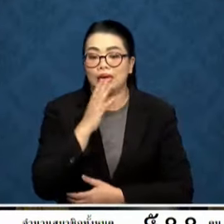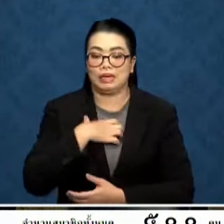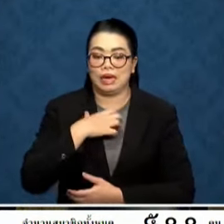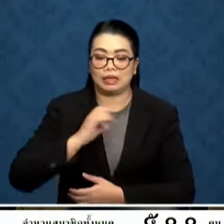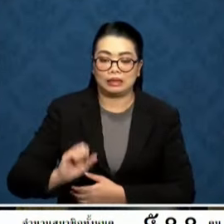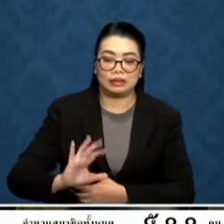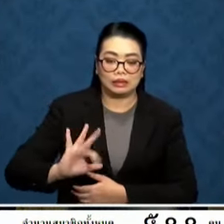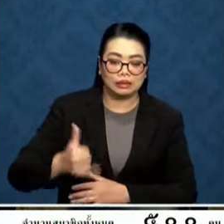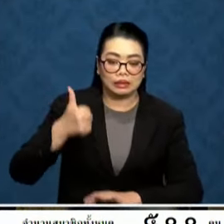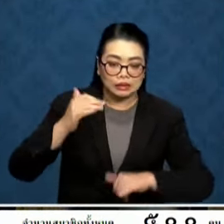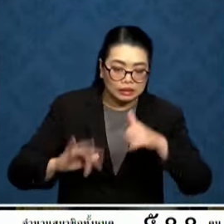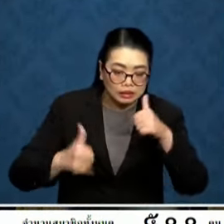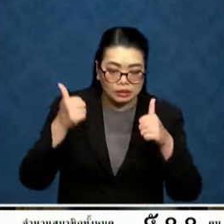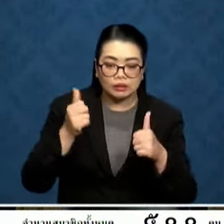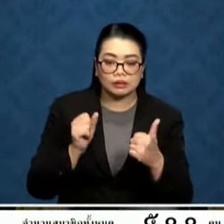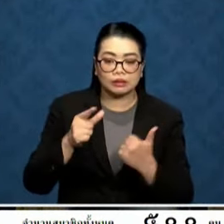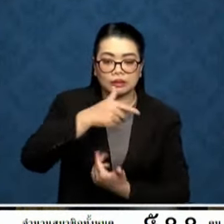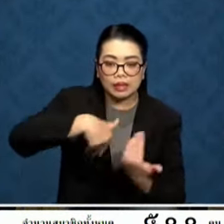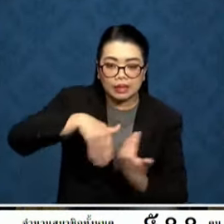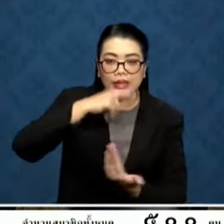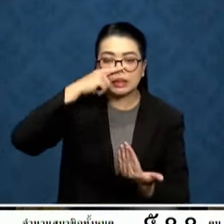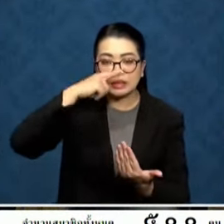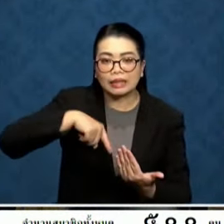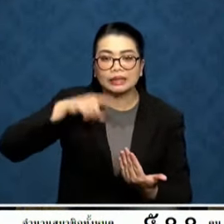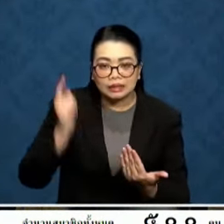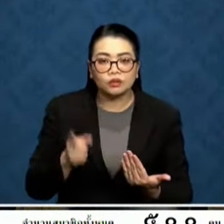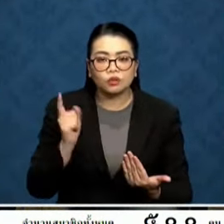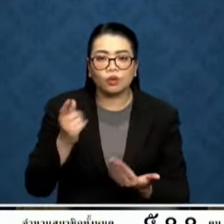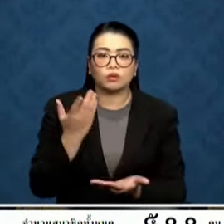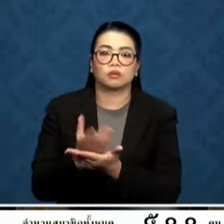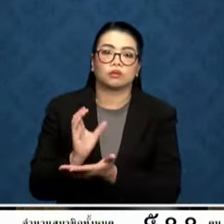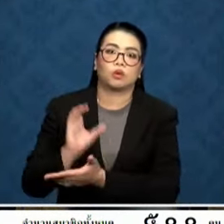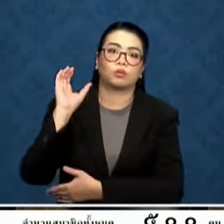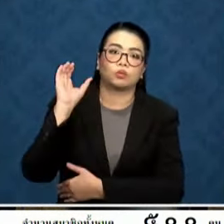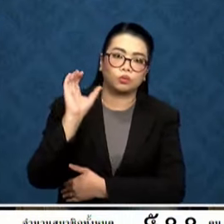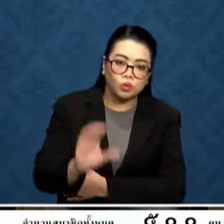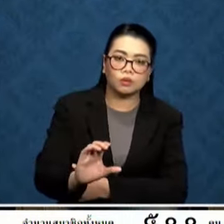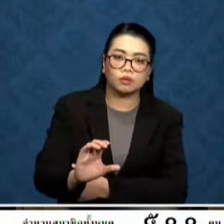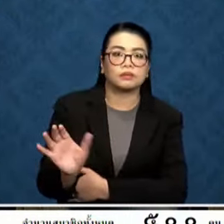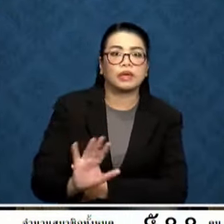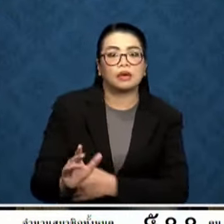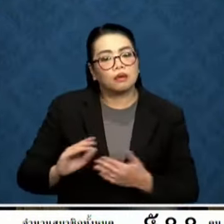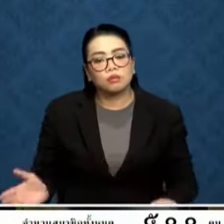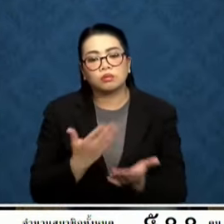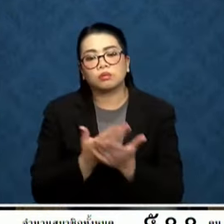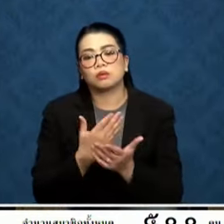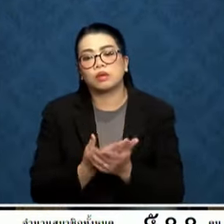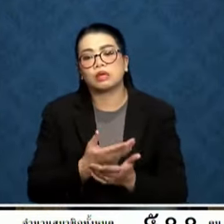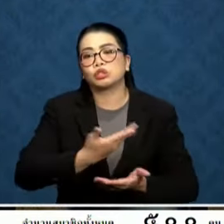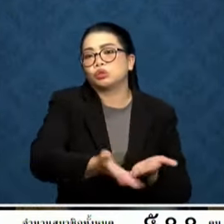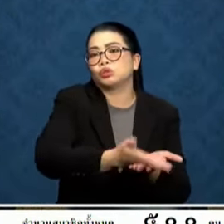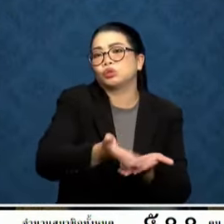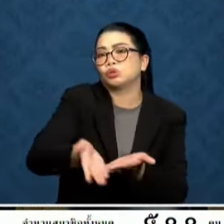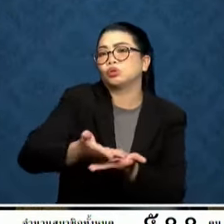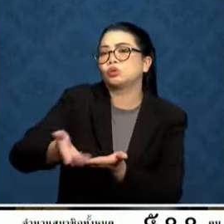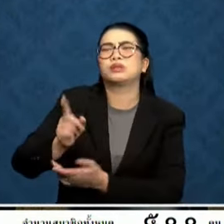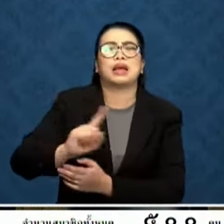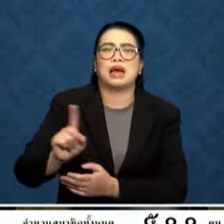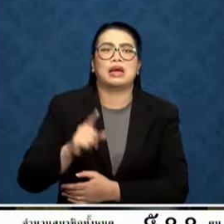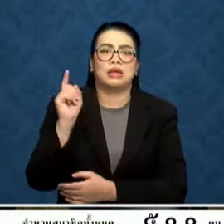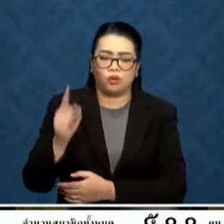เศรษฐกิจของประเทศไทยจริงๆต้องไปเน้นเรื่องการลงทุนไม่ใช่กระตุ้นการบริโภคเน้น